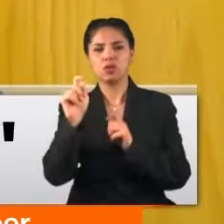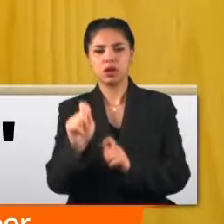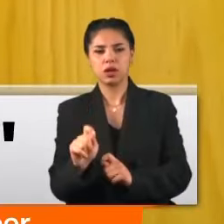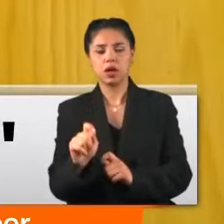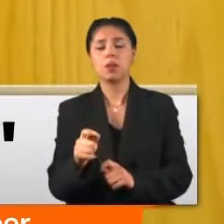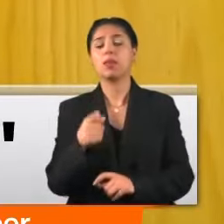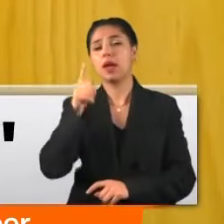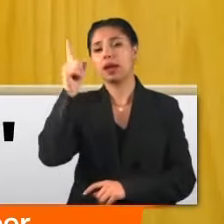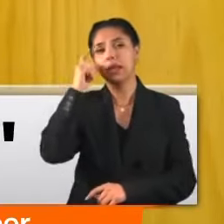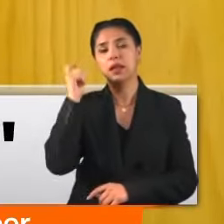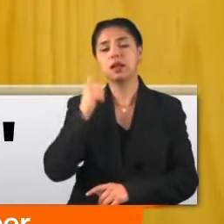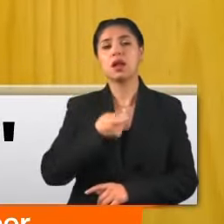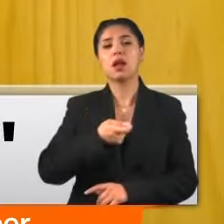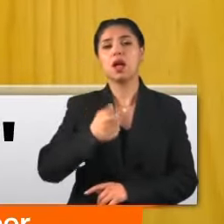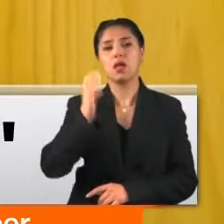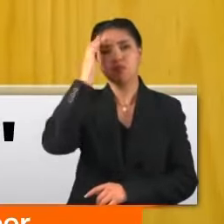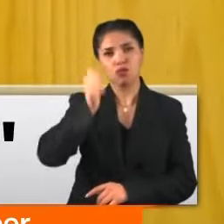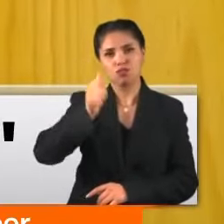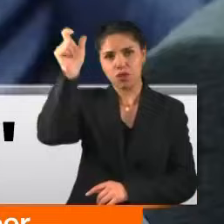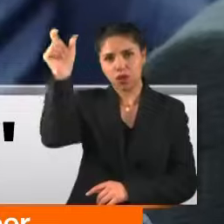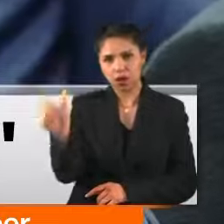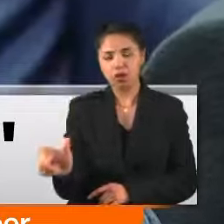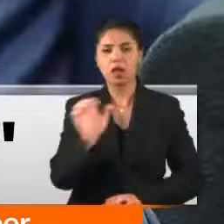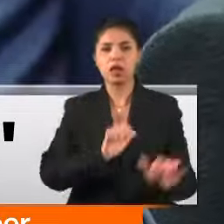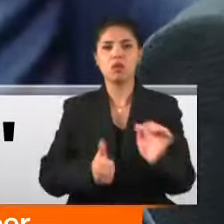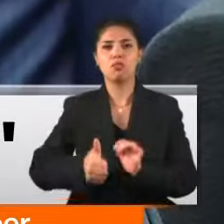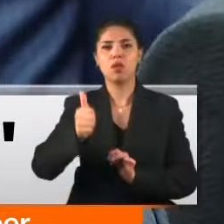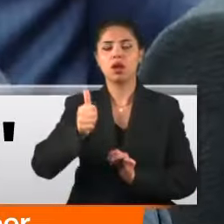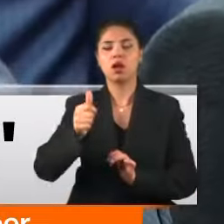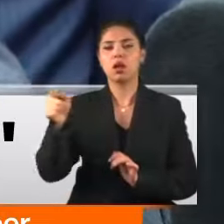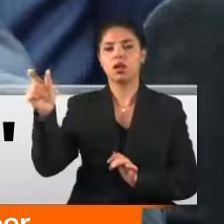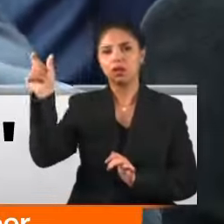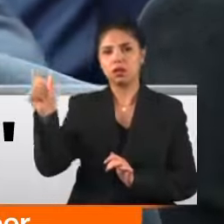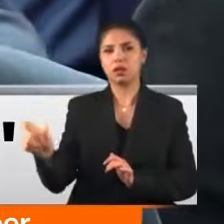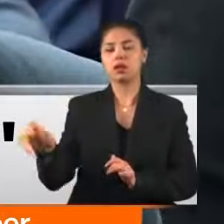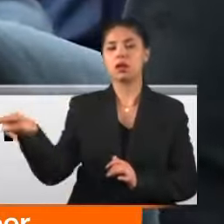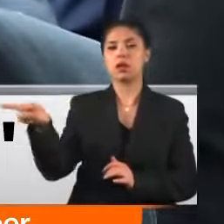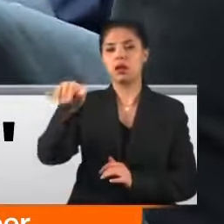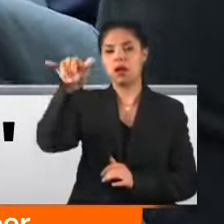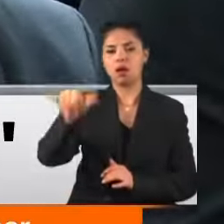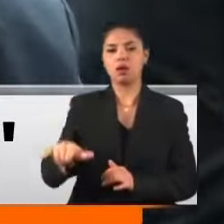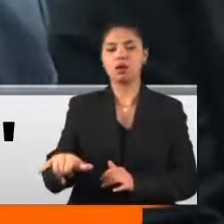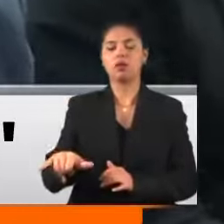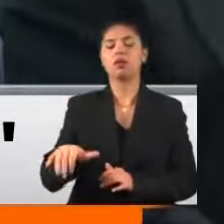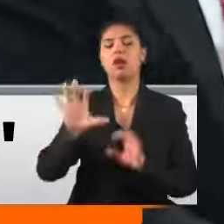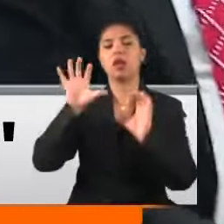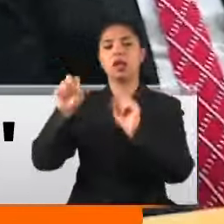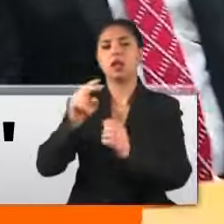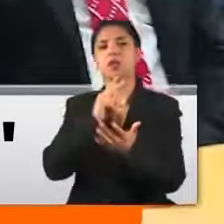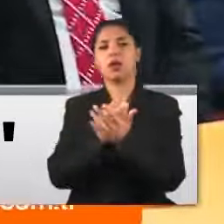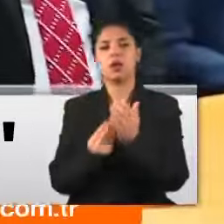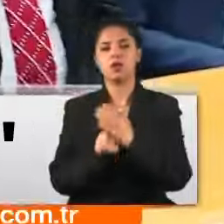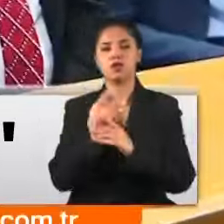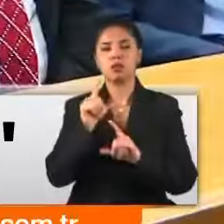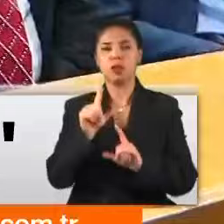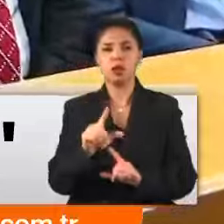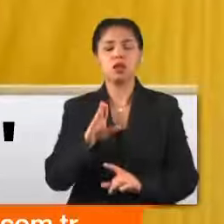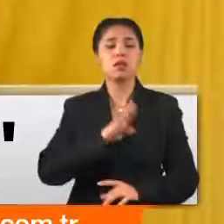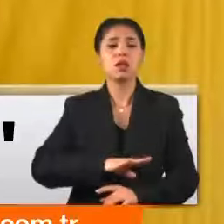ve savunma bakanı hakkında ülkemizin bir an evvel yakalama kararı çıkarmasıdır. Daha ne kadar sabır